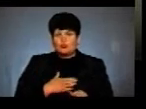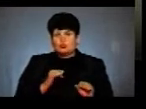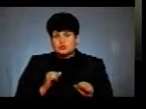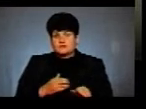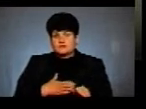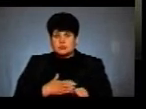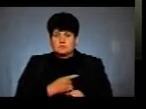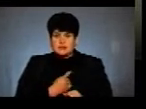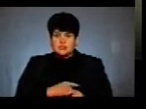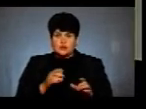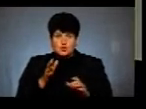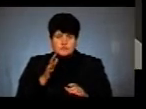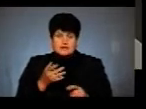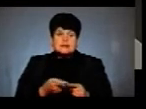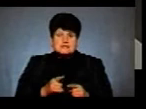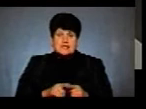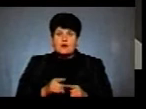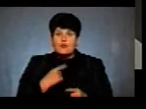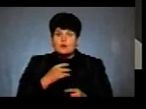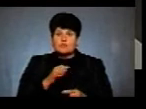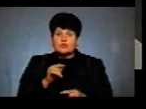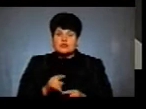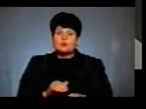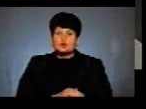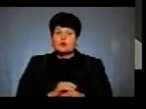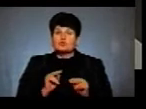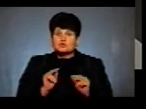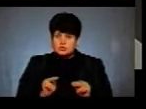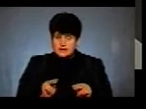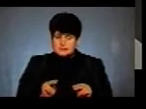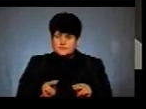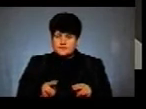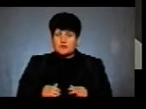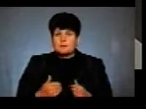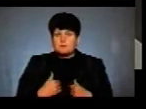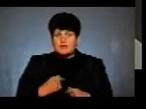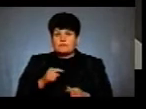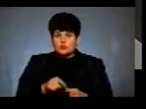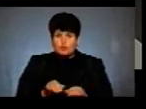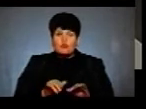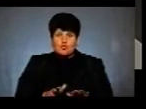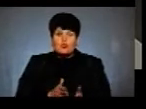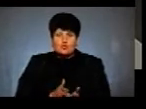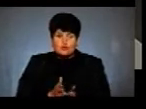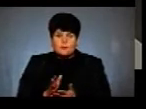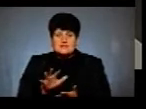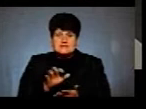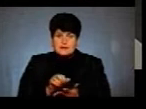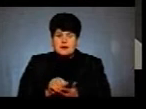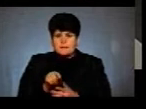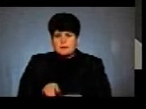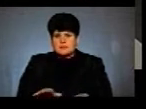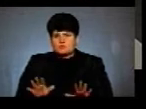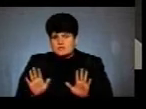освітом, це все свідчить про те, що ми доброчесні, як на мене. Ну, принаймні, ми в тому рухаємося, і ми займаємо там тут якісь